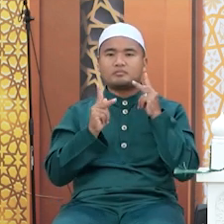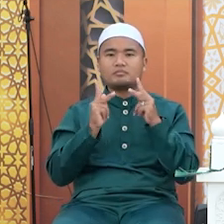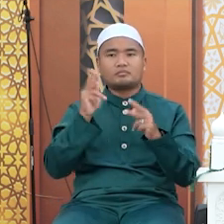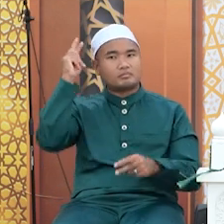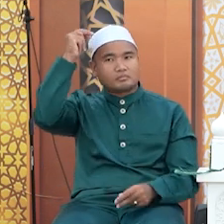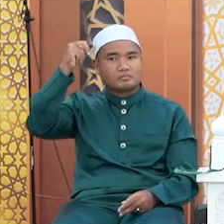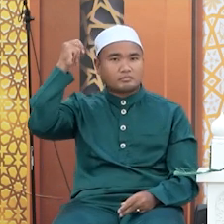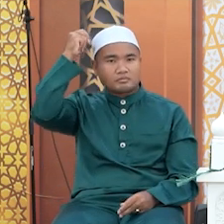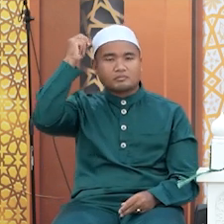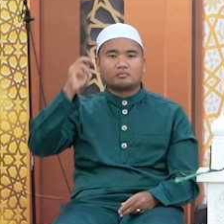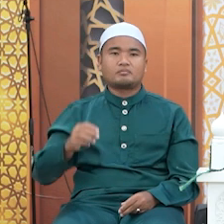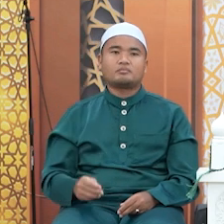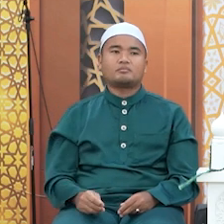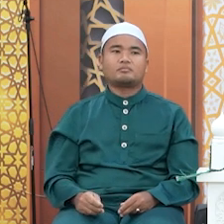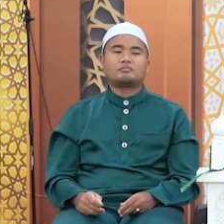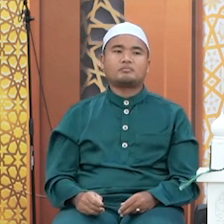fi al-ard.